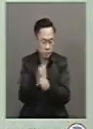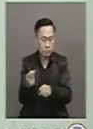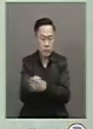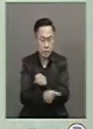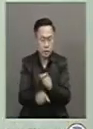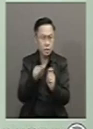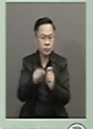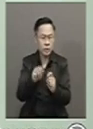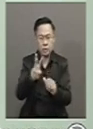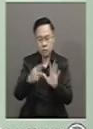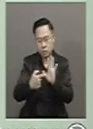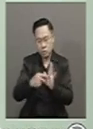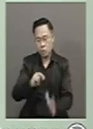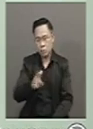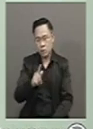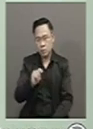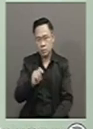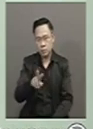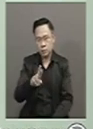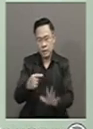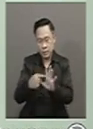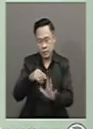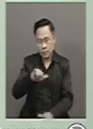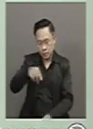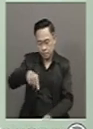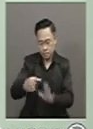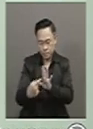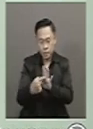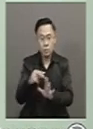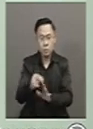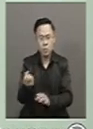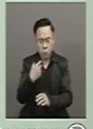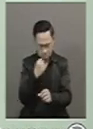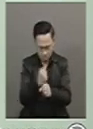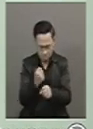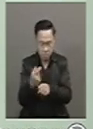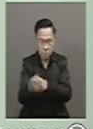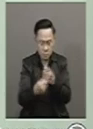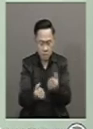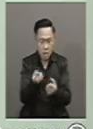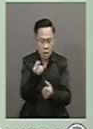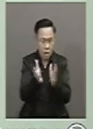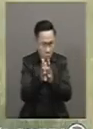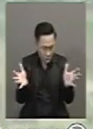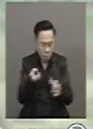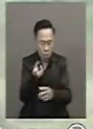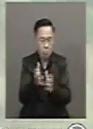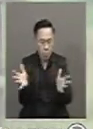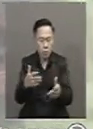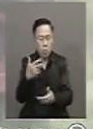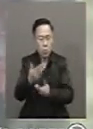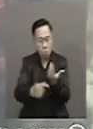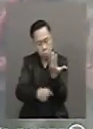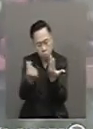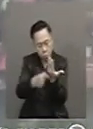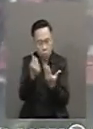ไซพูนของพี่จิตบอกว่าคือผลผลิตนาข้าวปีนี้ออกรวงแล้วก็ได้ผลผลิตดีแต่ว่าราคาเนี่ยฮะมันออก